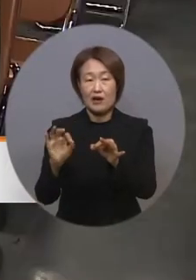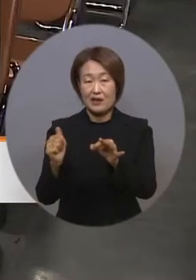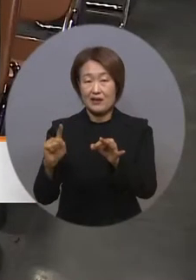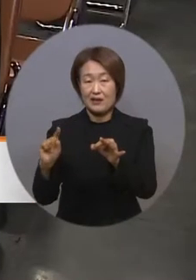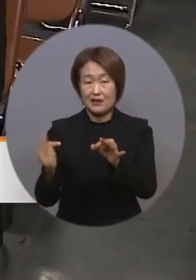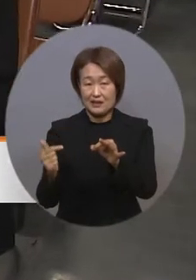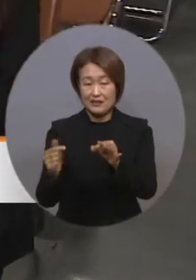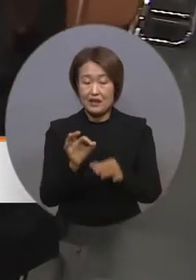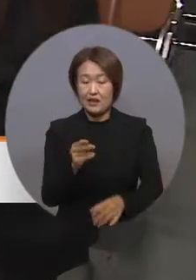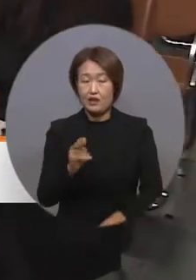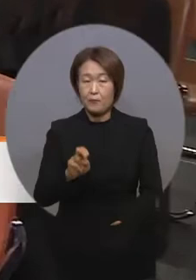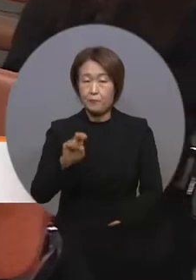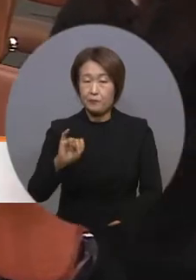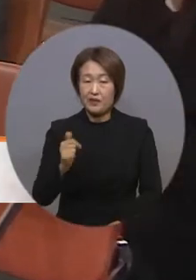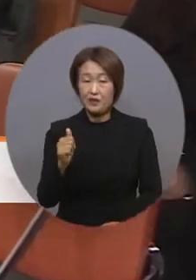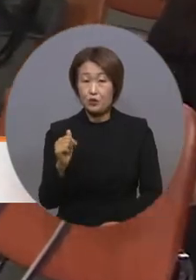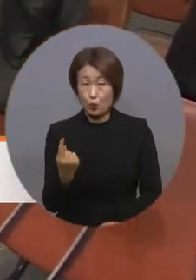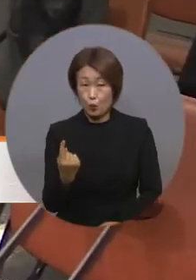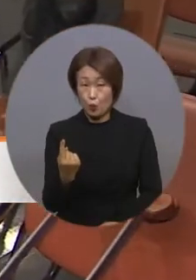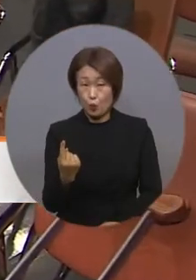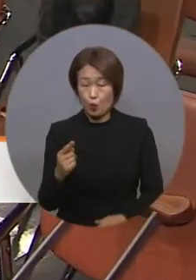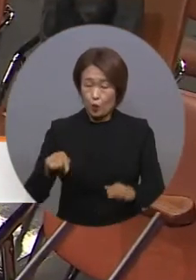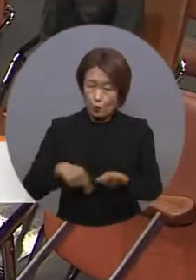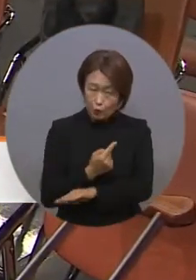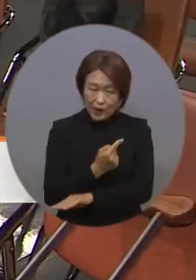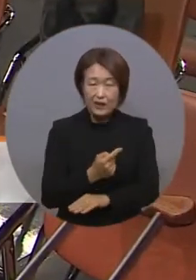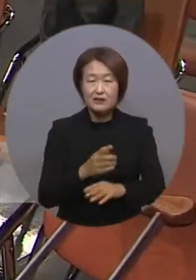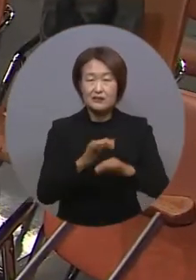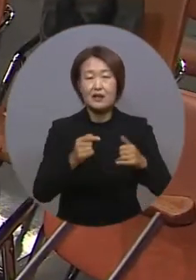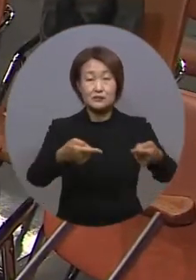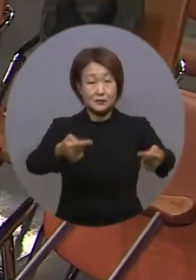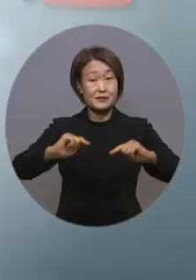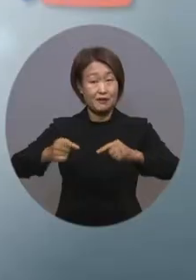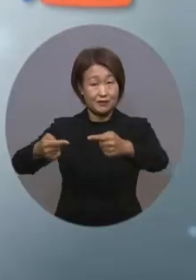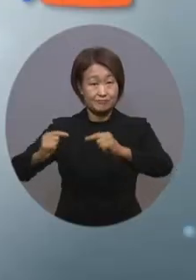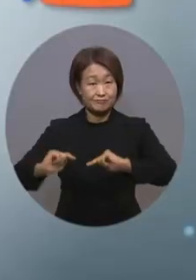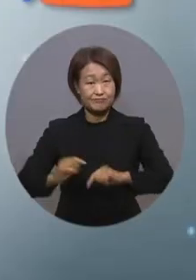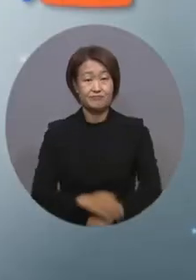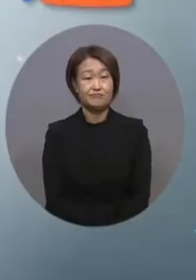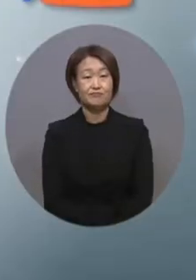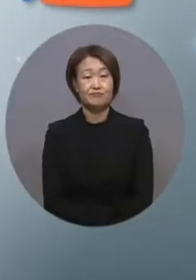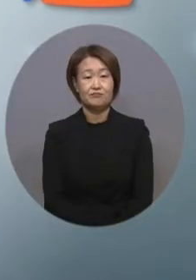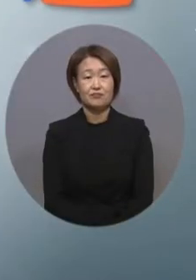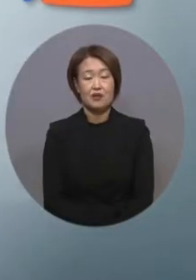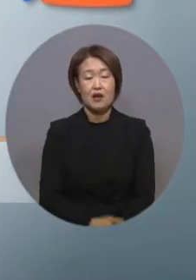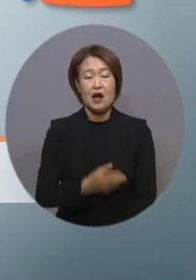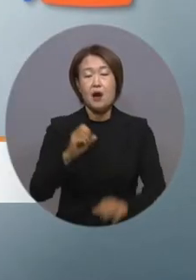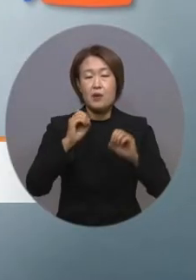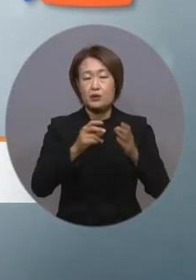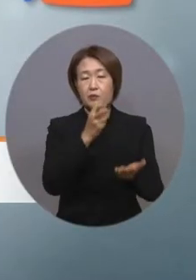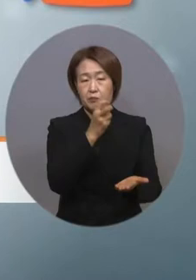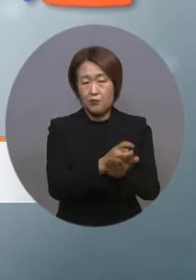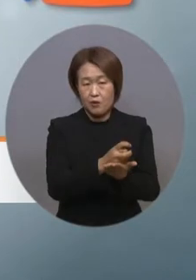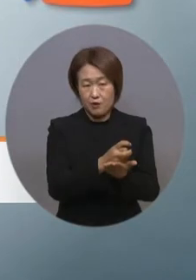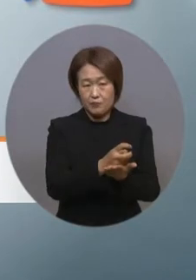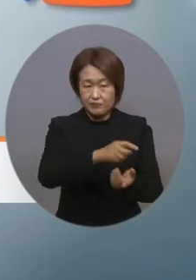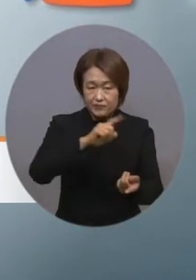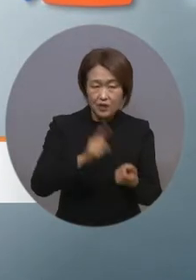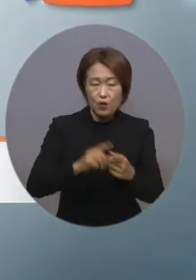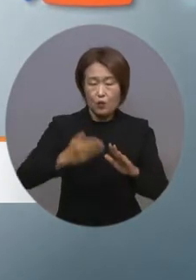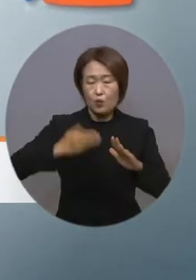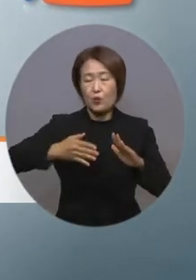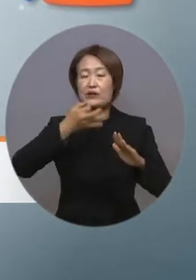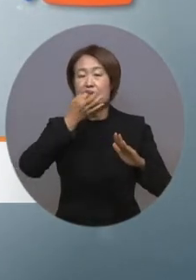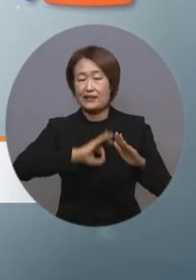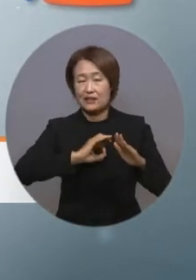중앙회장과 연민호 국장 등 관계자들이 참석했습니다. 복지TV는 방송법에 따라 공익적 역할을 하는